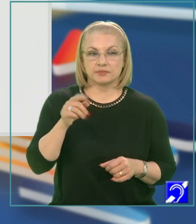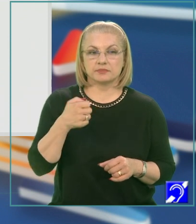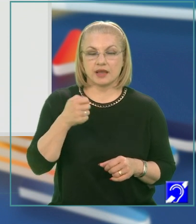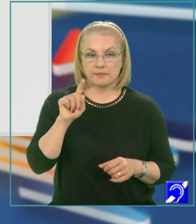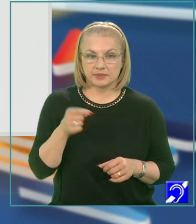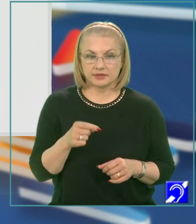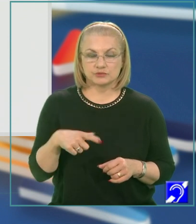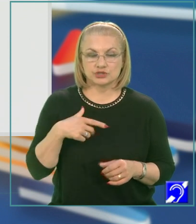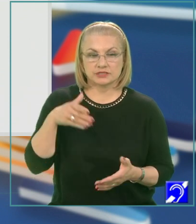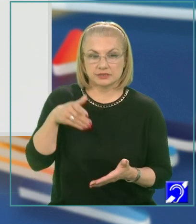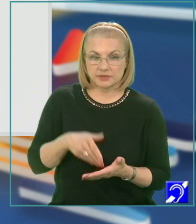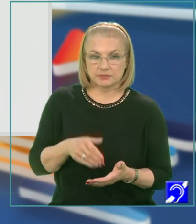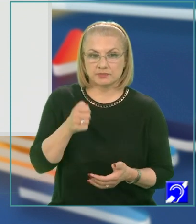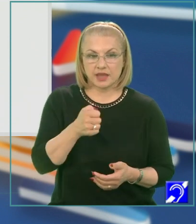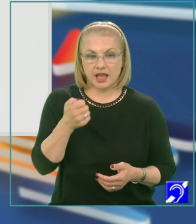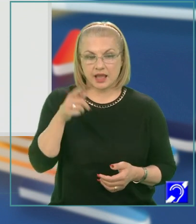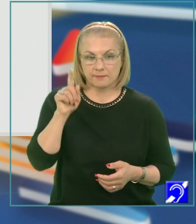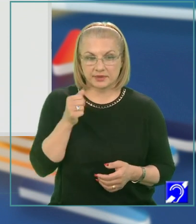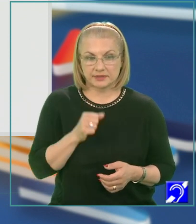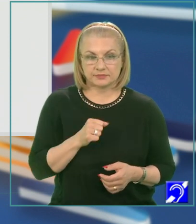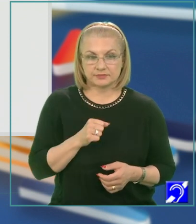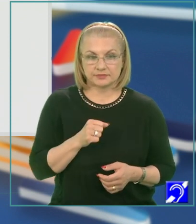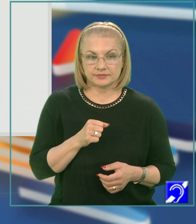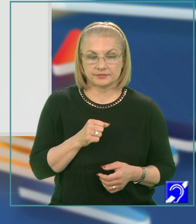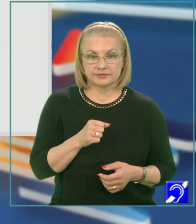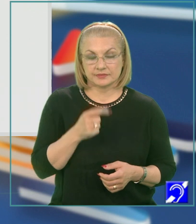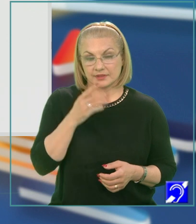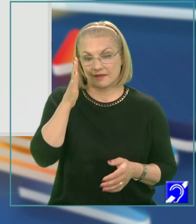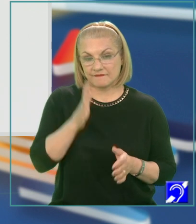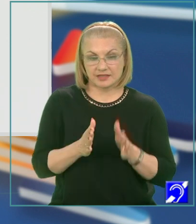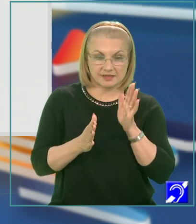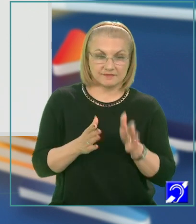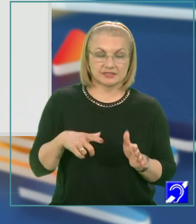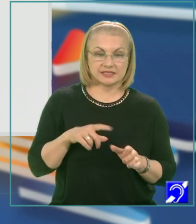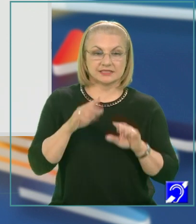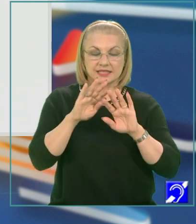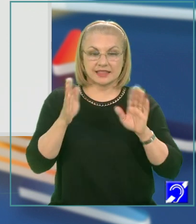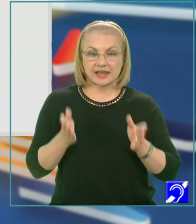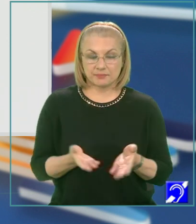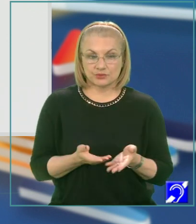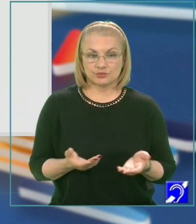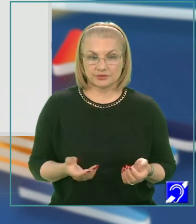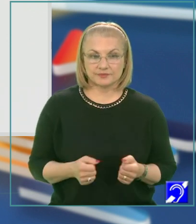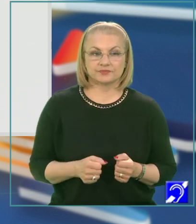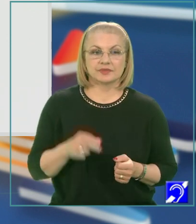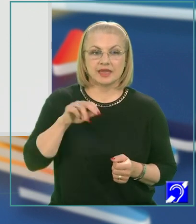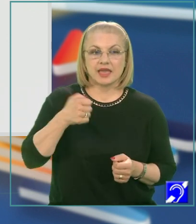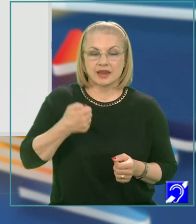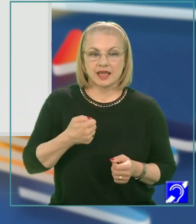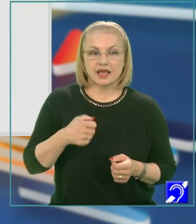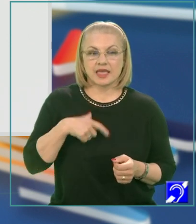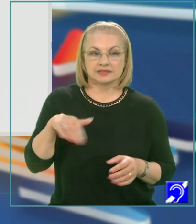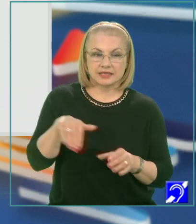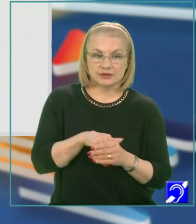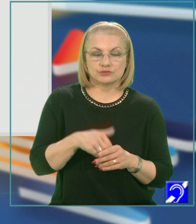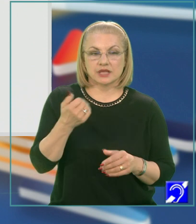e perpendiculară pe A'. Fața din față este un dreptunghi, nu? NA este